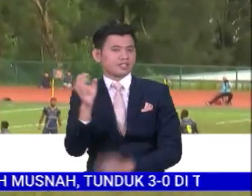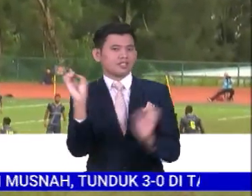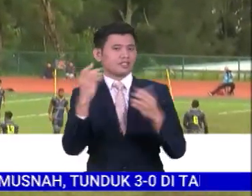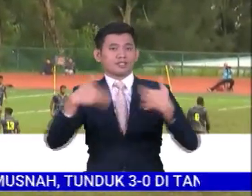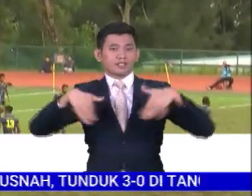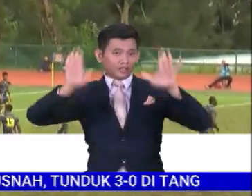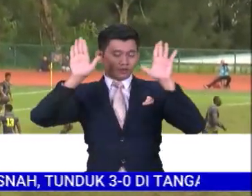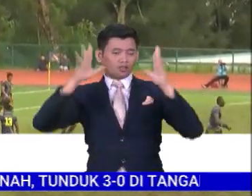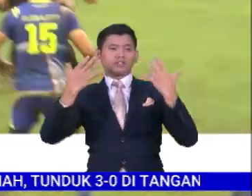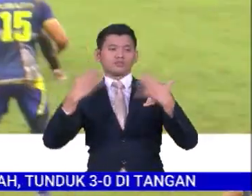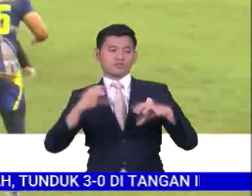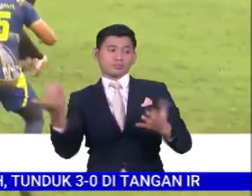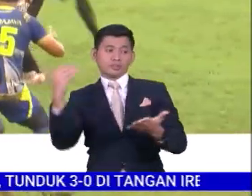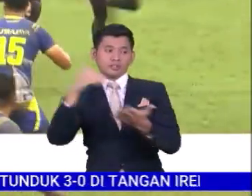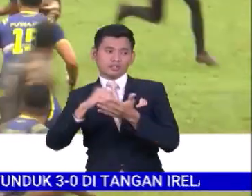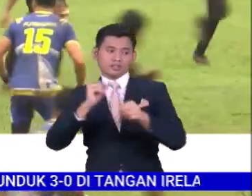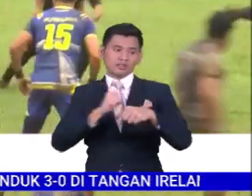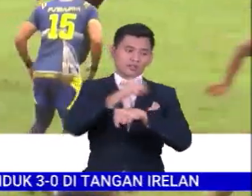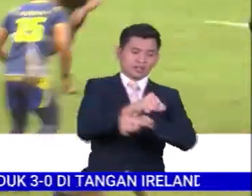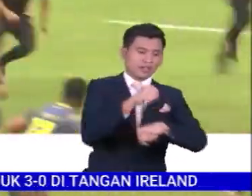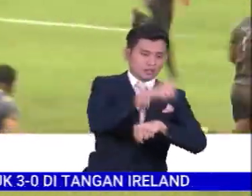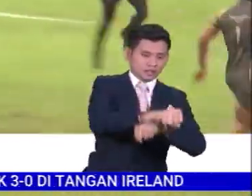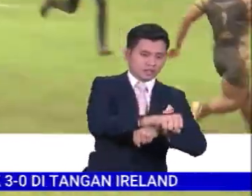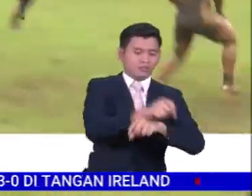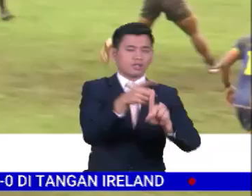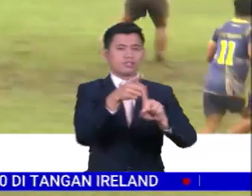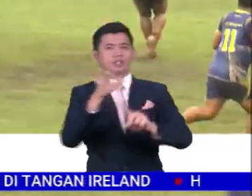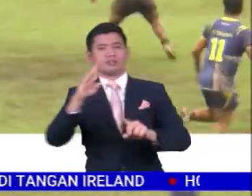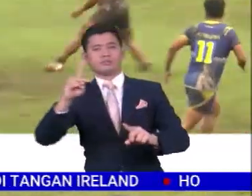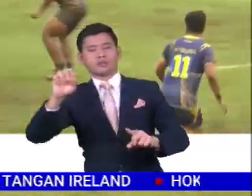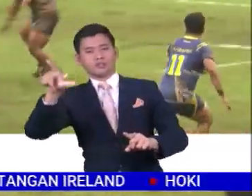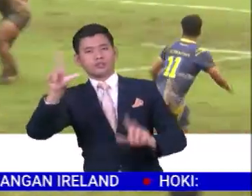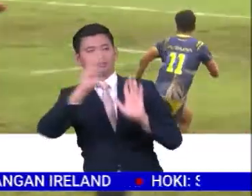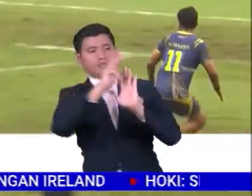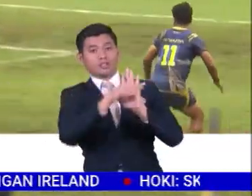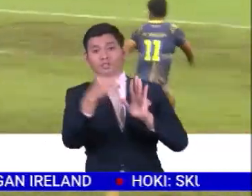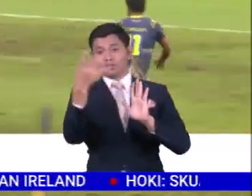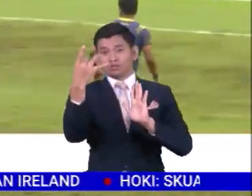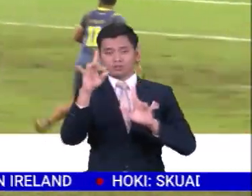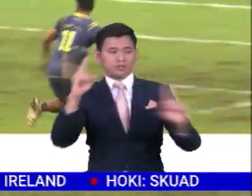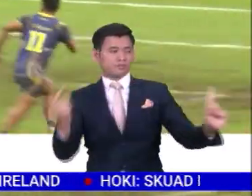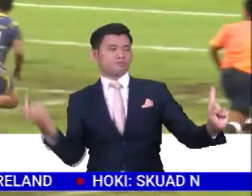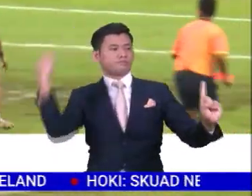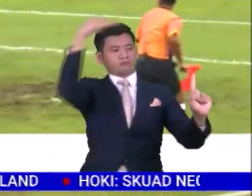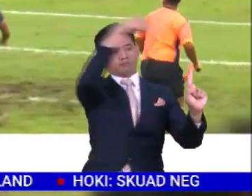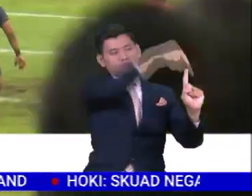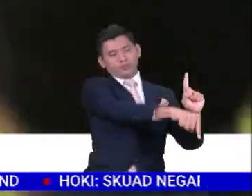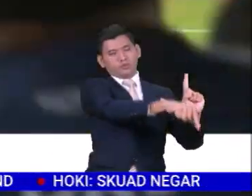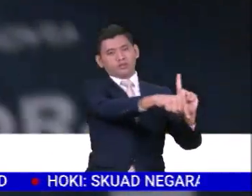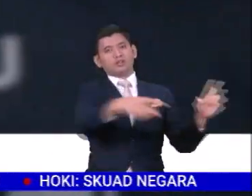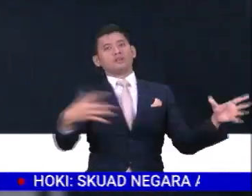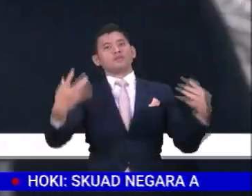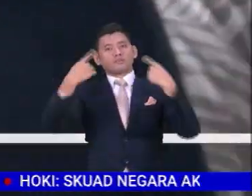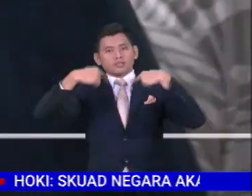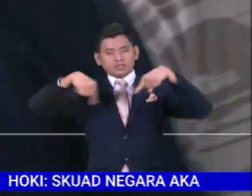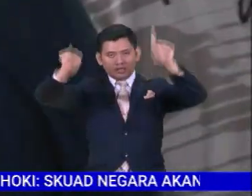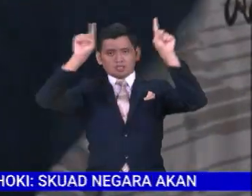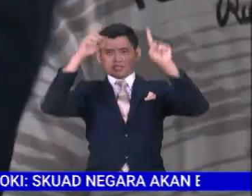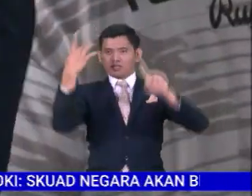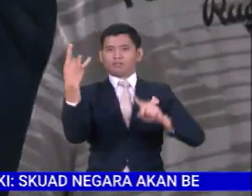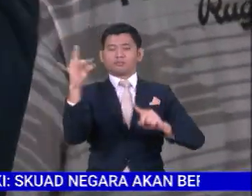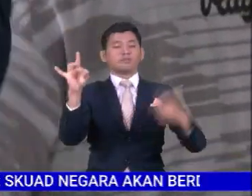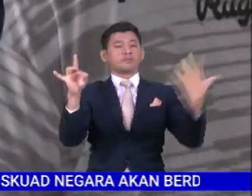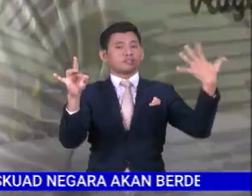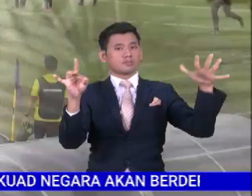menekan Terengganu dan membuahkan hasil apabila try daripada Badrul Mukti pada minit ke-71 meletakkan mereka kembali di depan